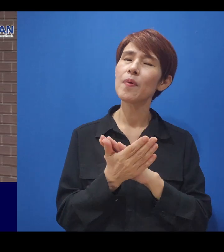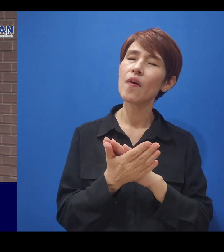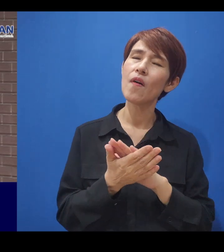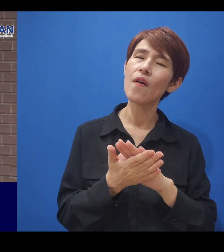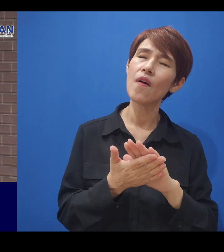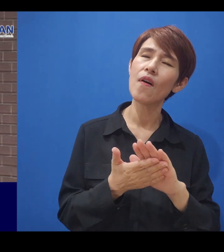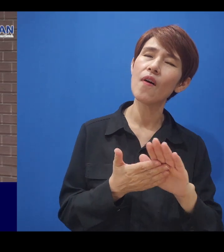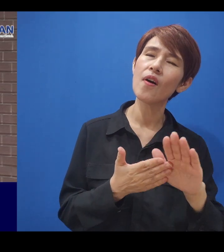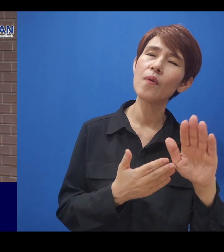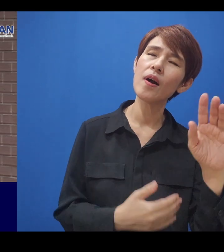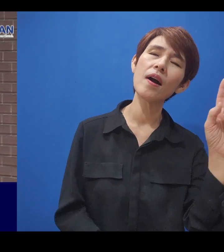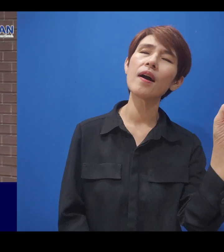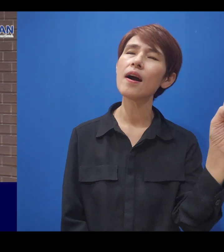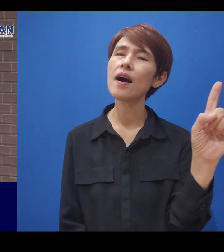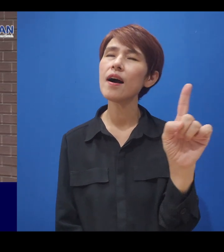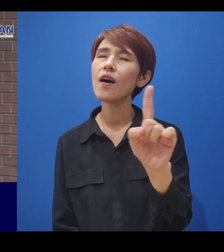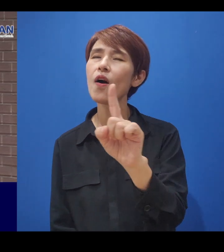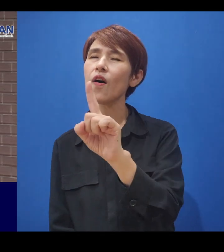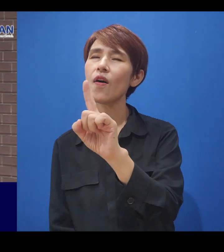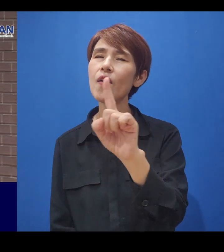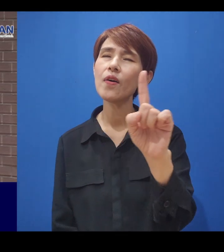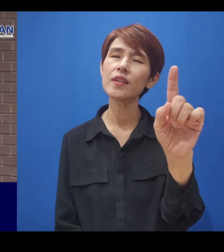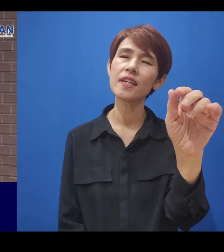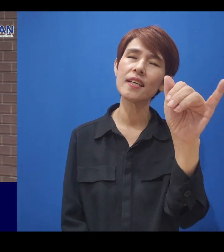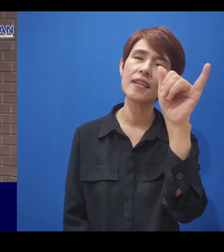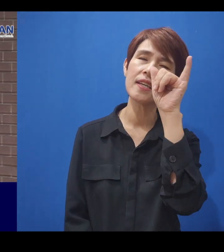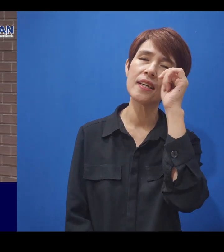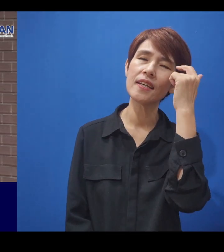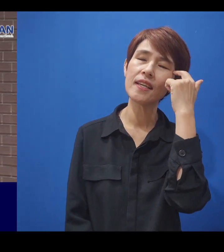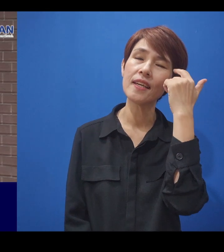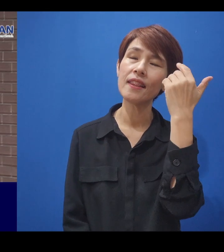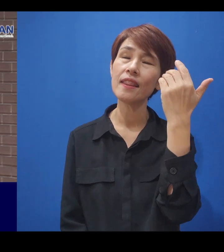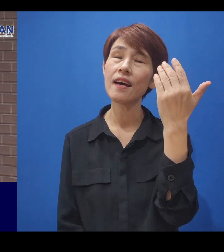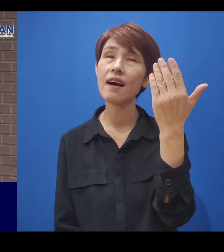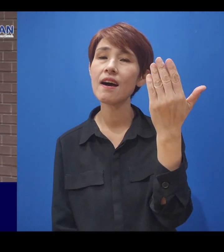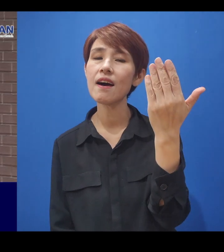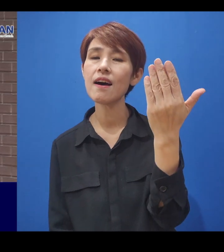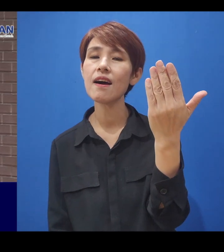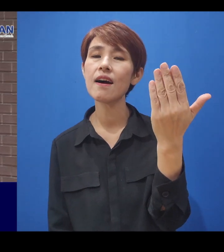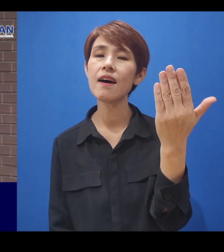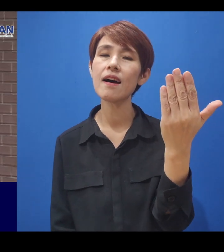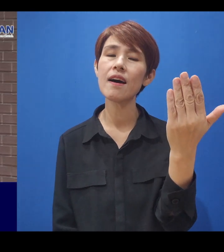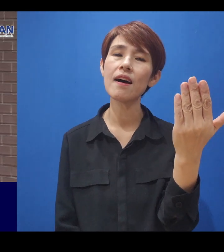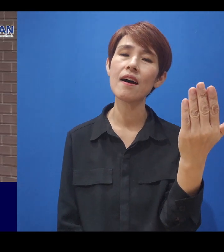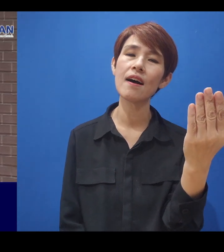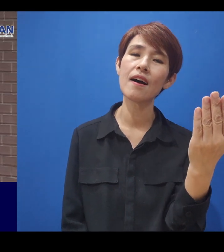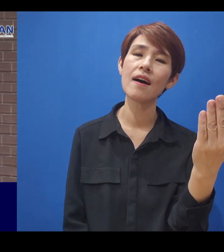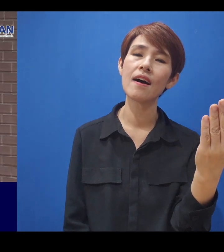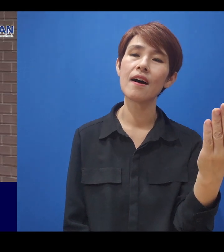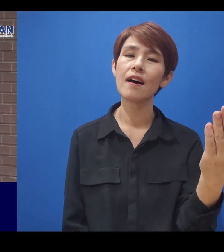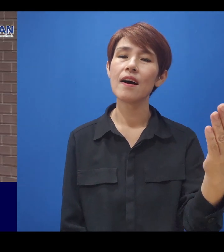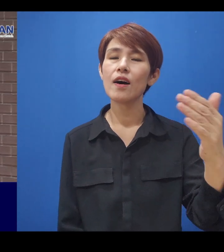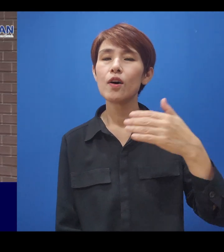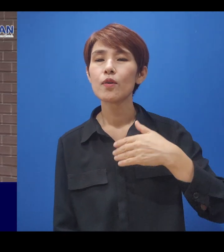참된 평화가 어디 있나.